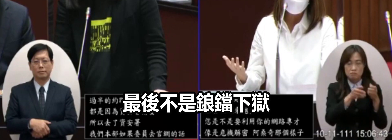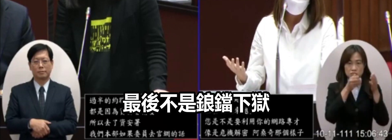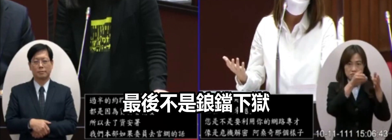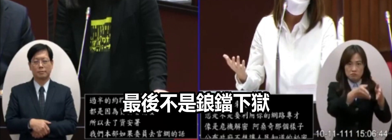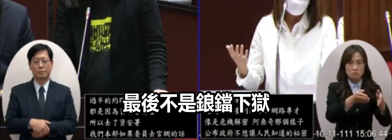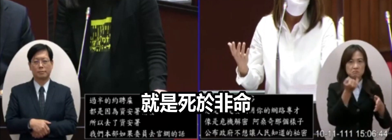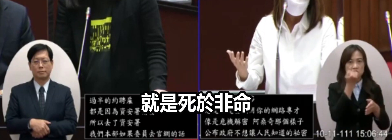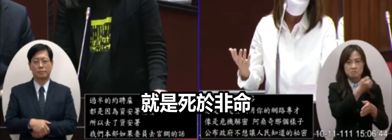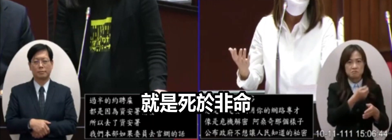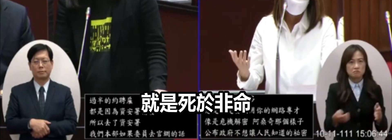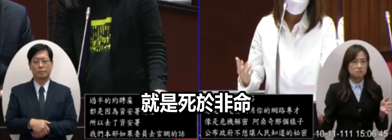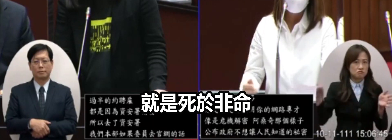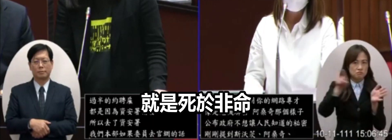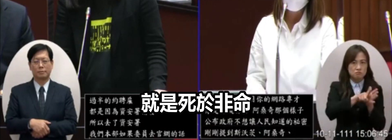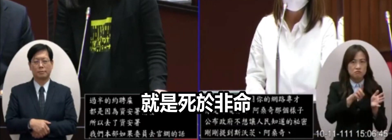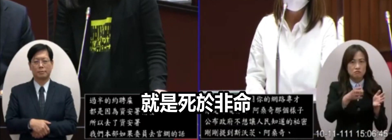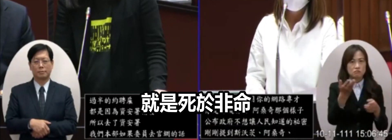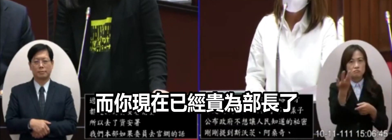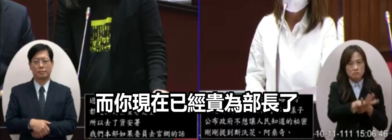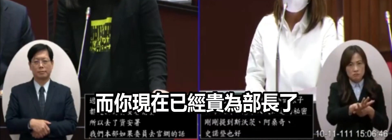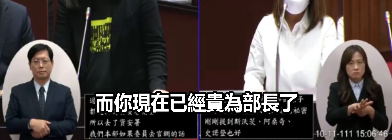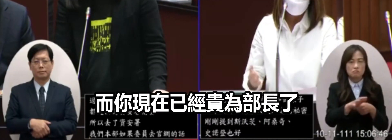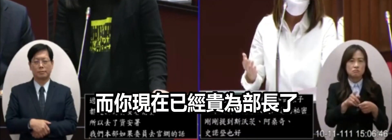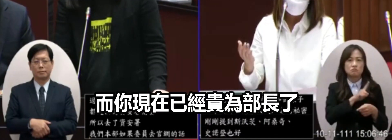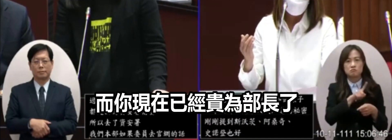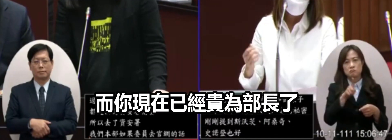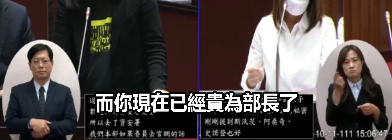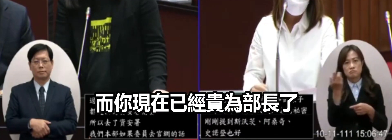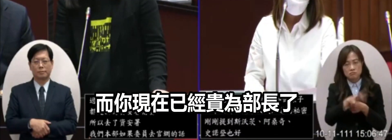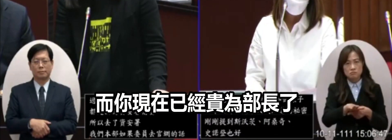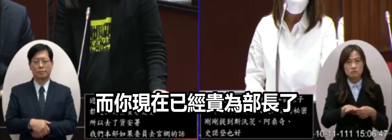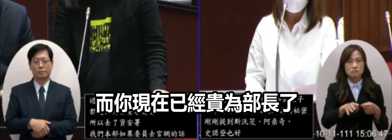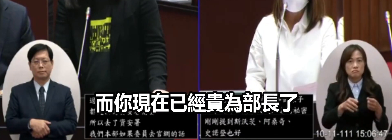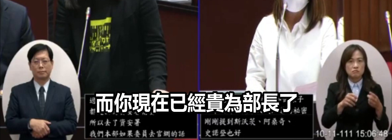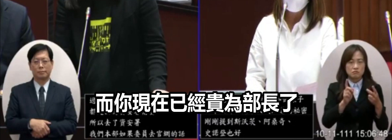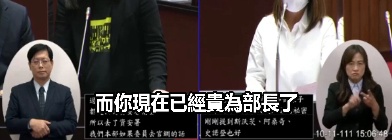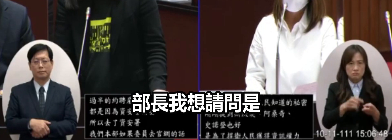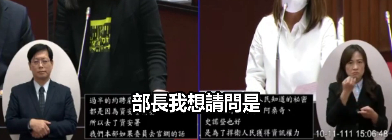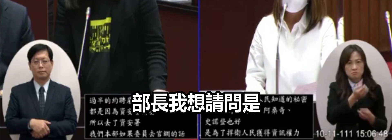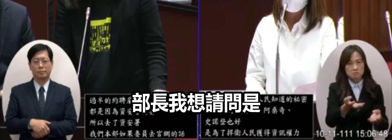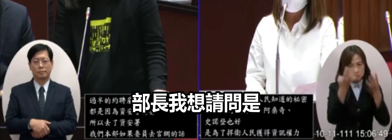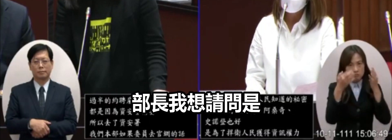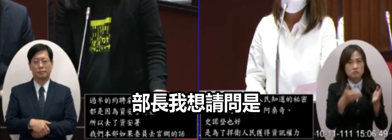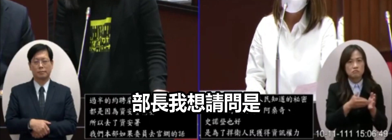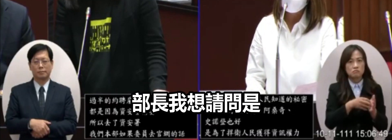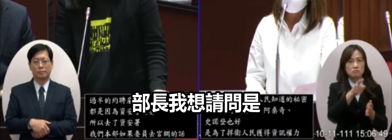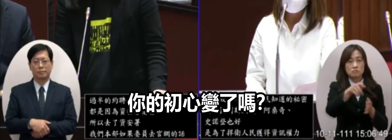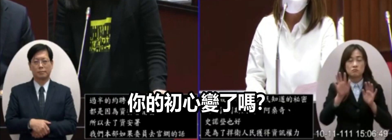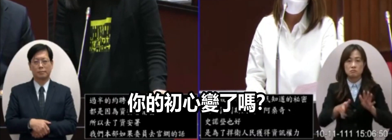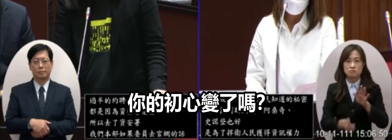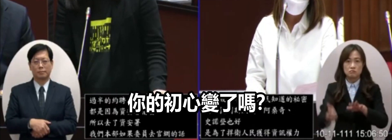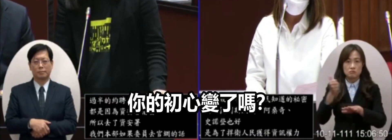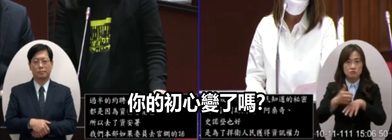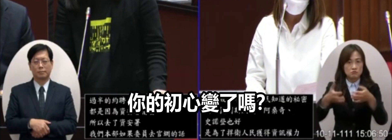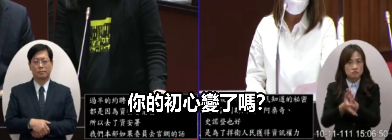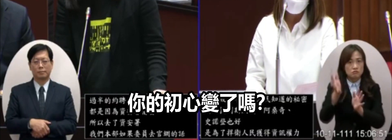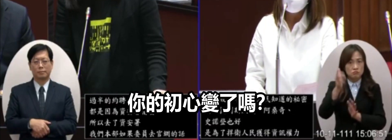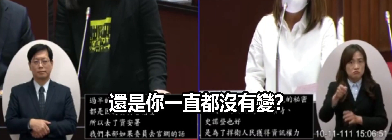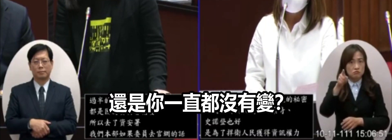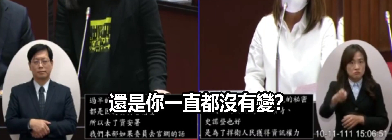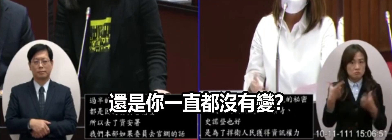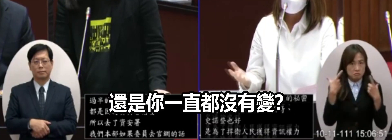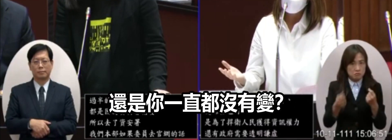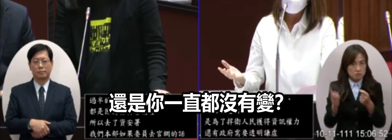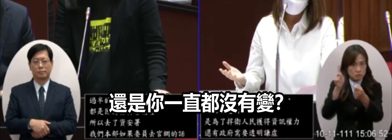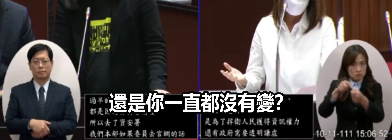铛下狱，就是死于非命。而您现在已经贵为部长了，部长，我想请问，是你的初心变了吗？